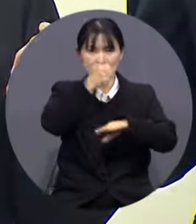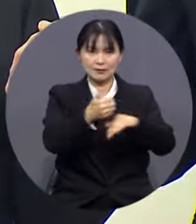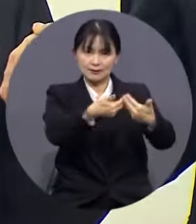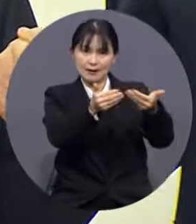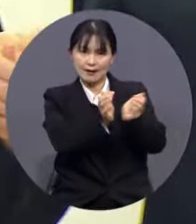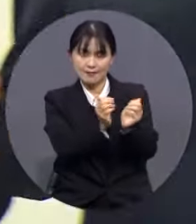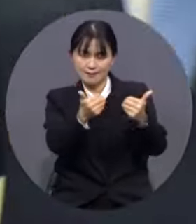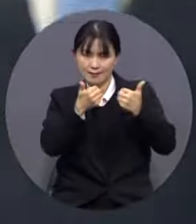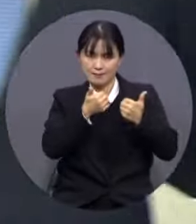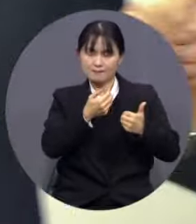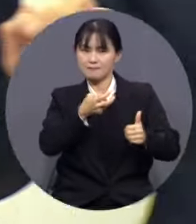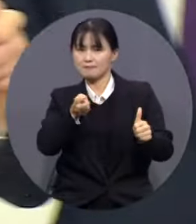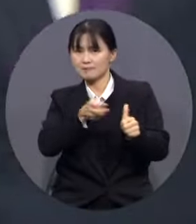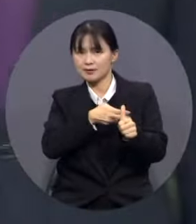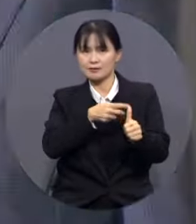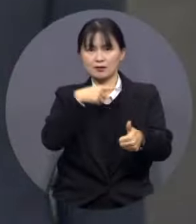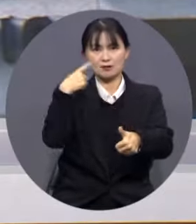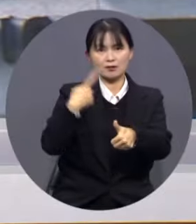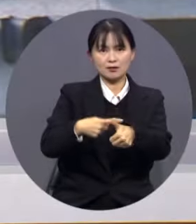비판했습니다.